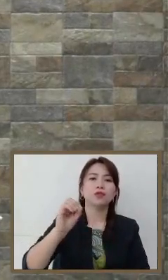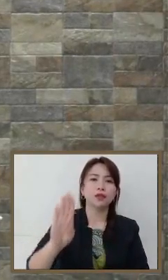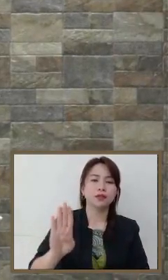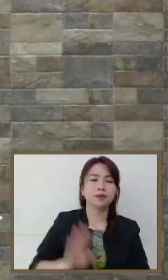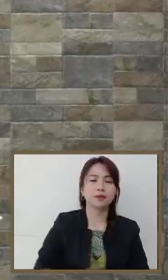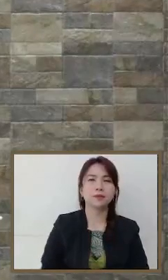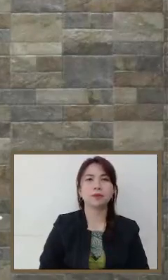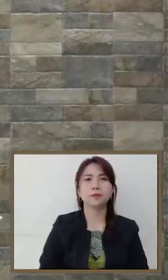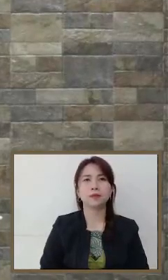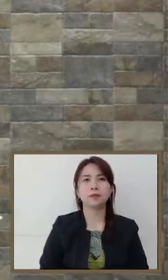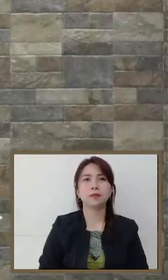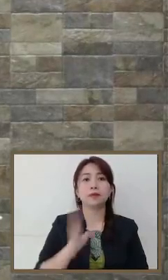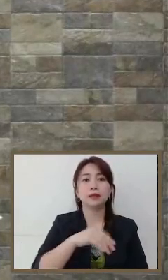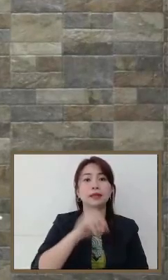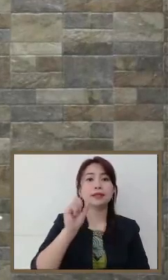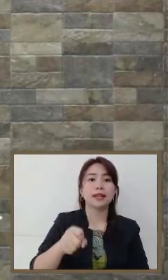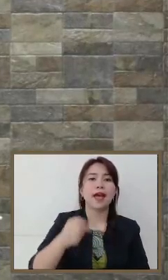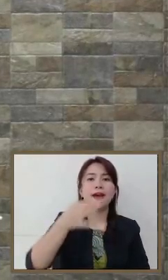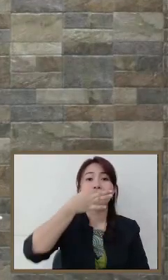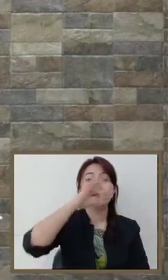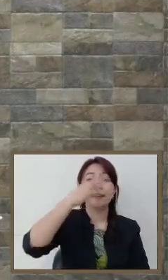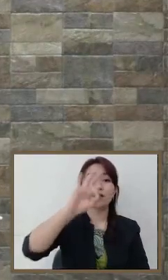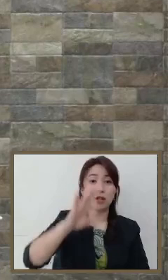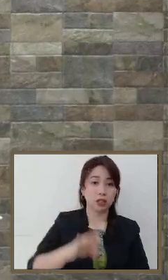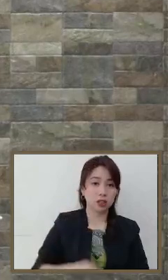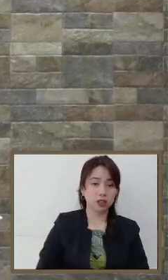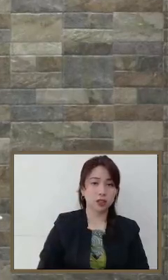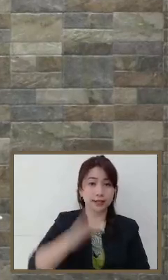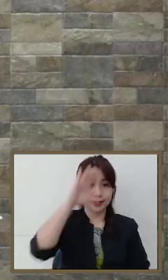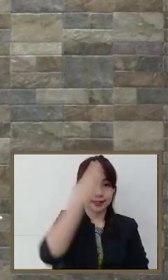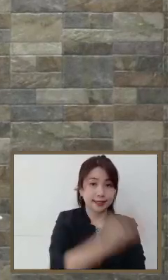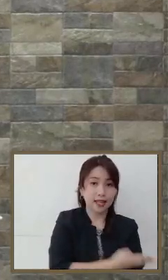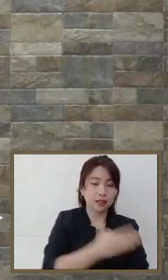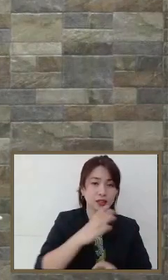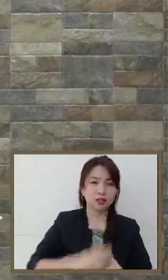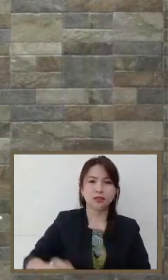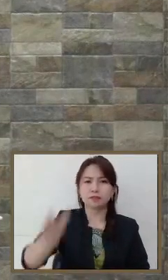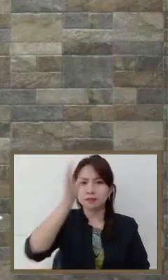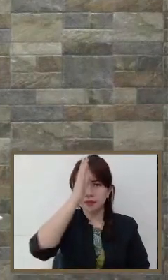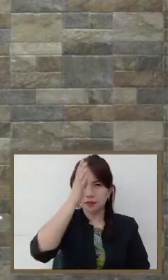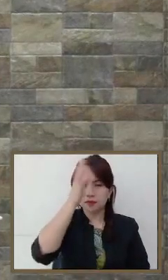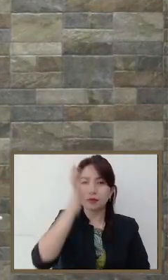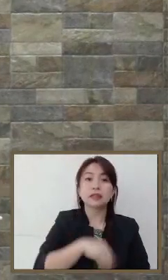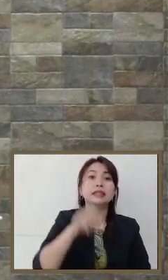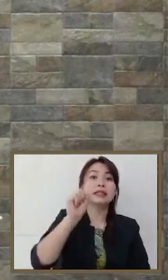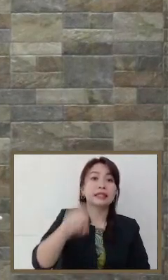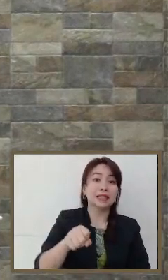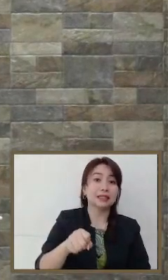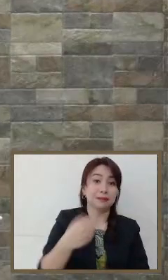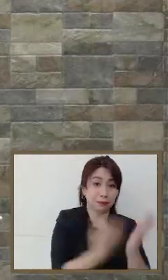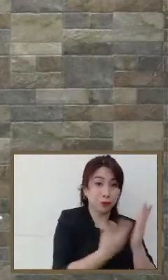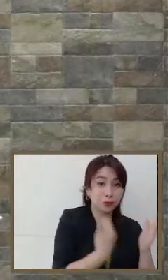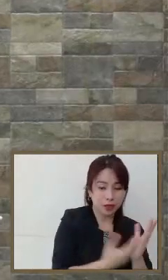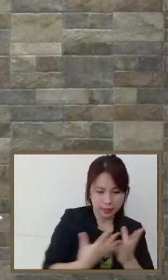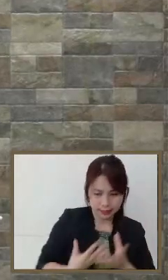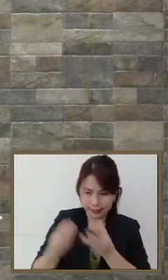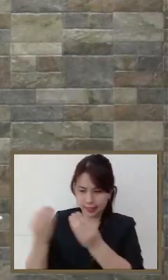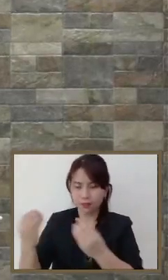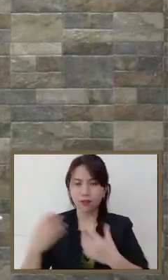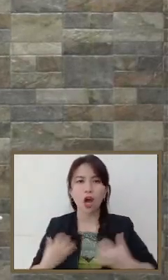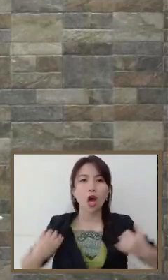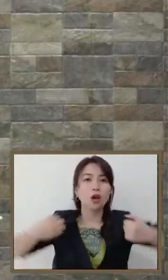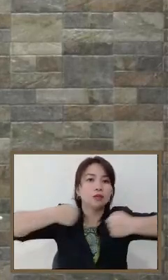po ay paborito paborito ng kanyang tatay at bilang patunay ay binigyan niya po ito ng coat of many